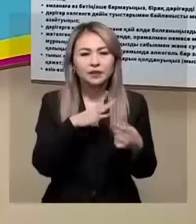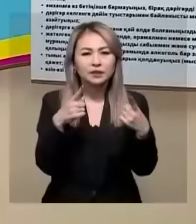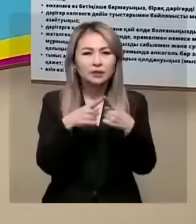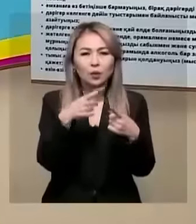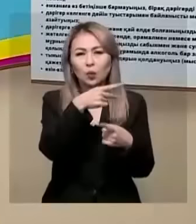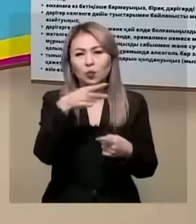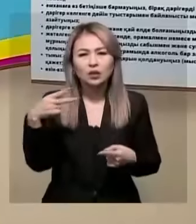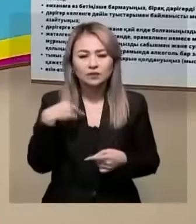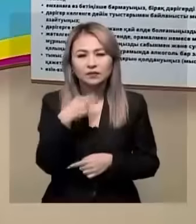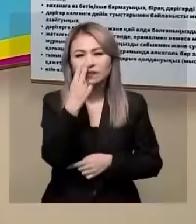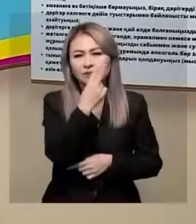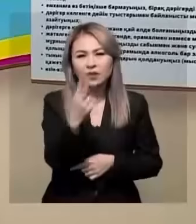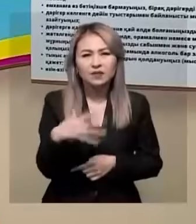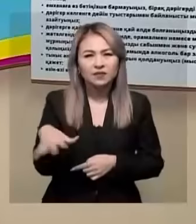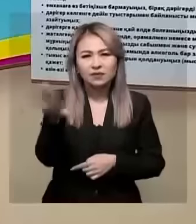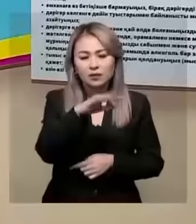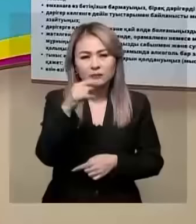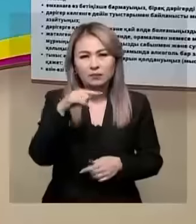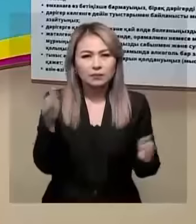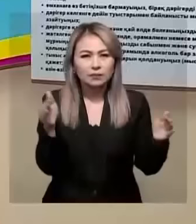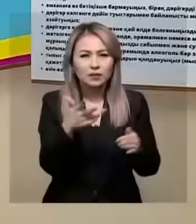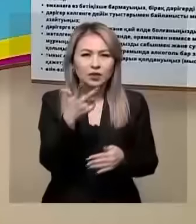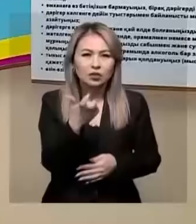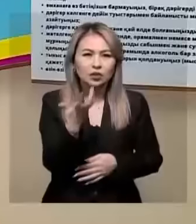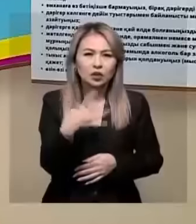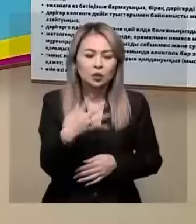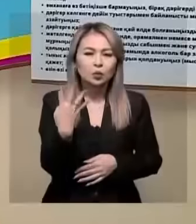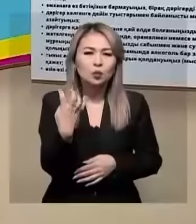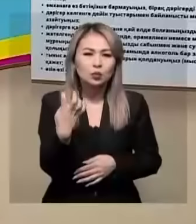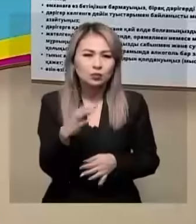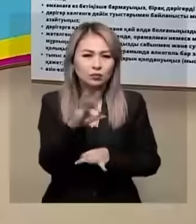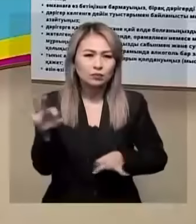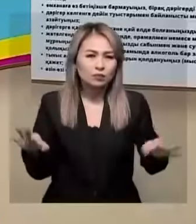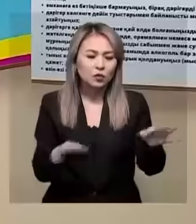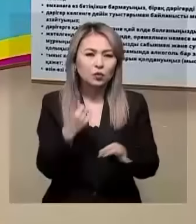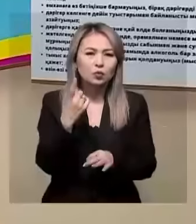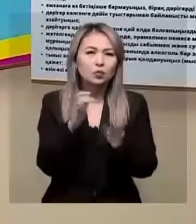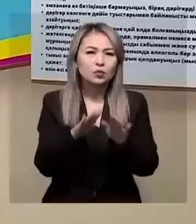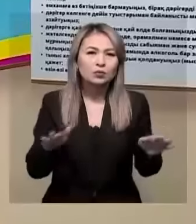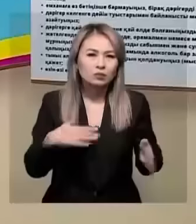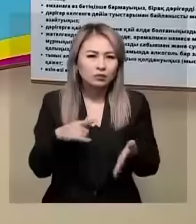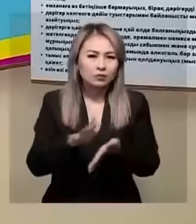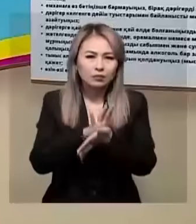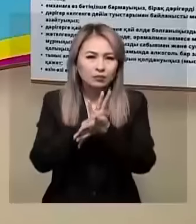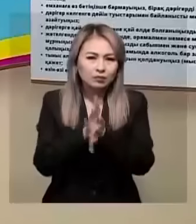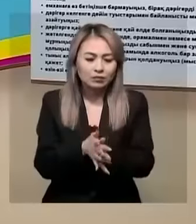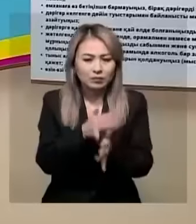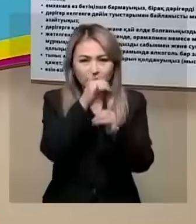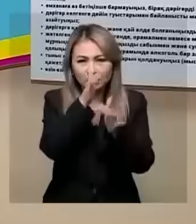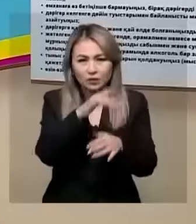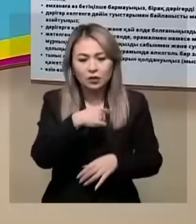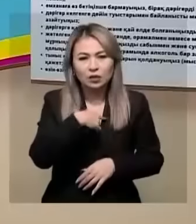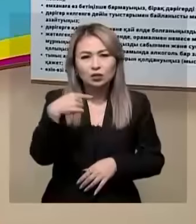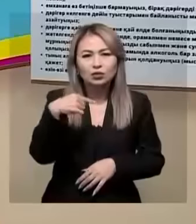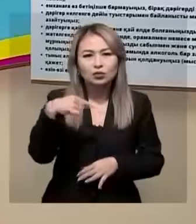коттедждерді қарап шықтым. Бәрінің аумағы әрі кетсе 350-400 шаршы метр. Оған 100 баланы қалай сыйдырасың? Біздің балабақша 1000